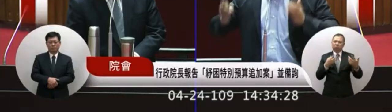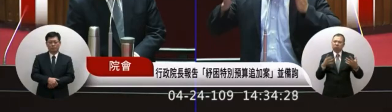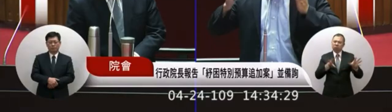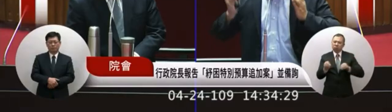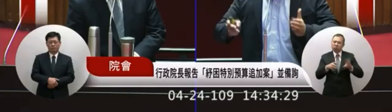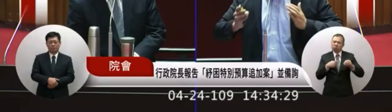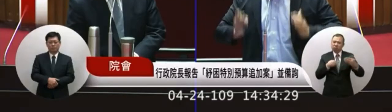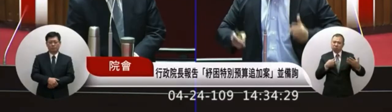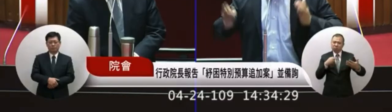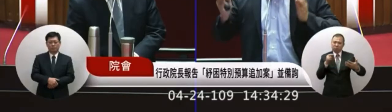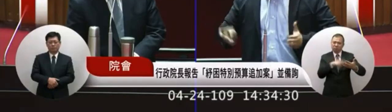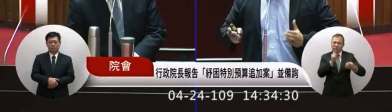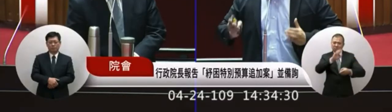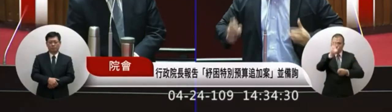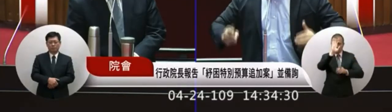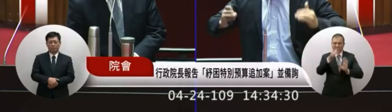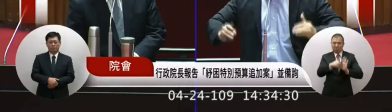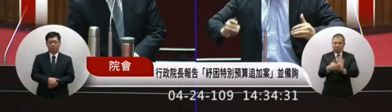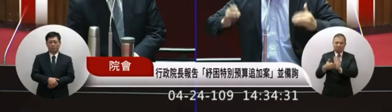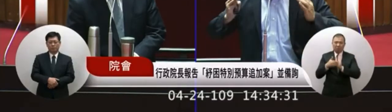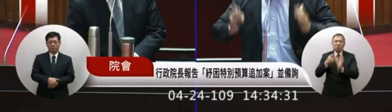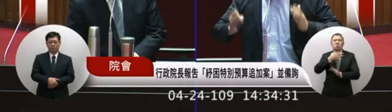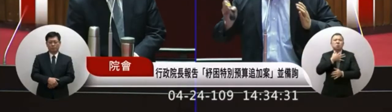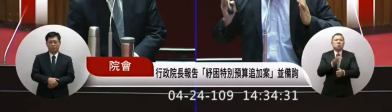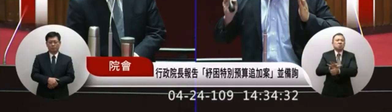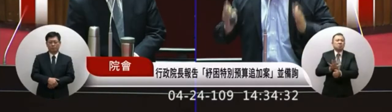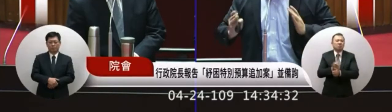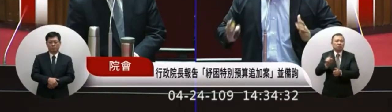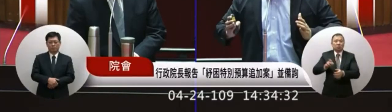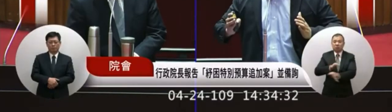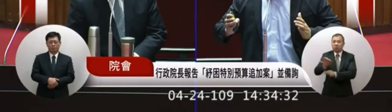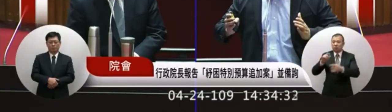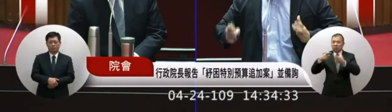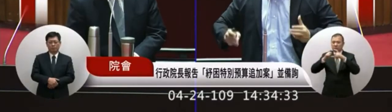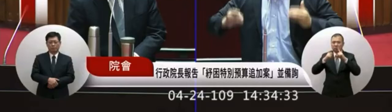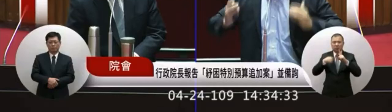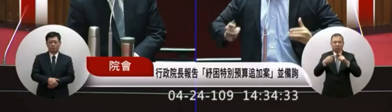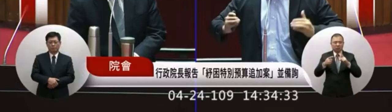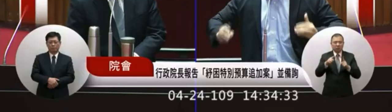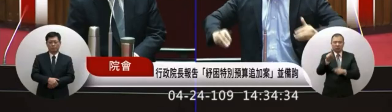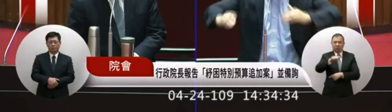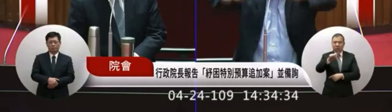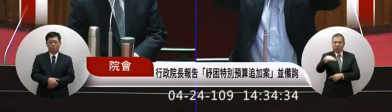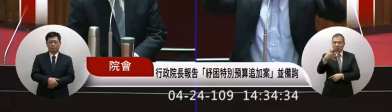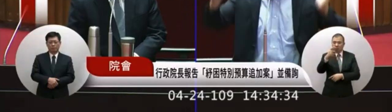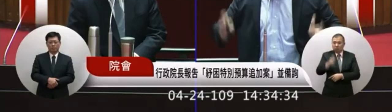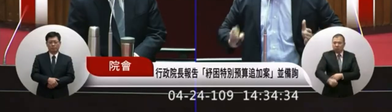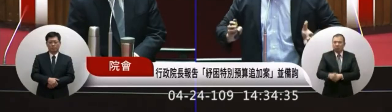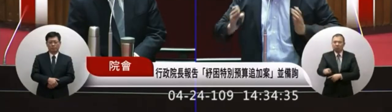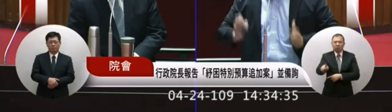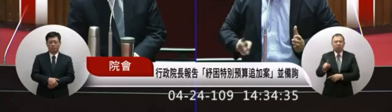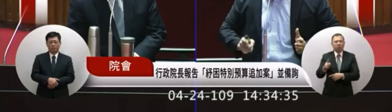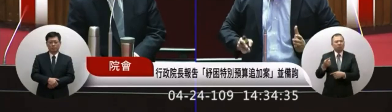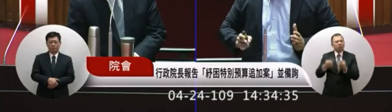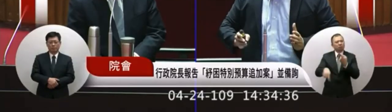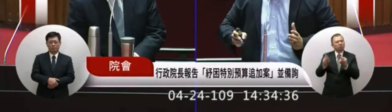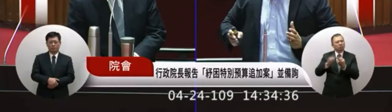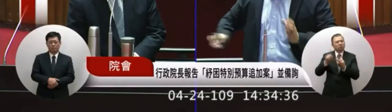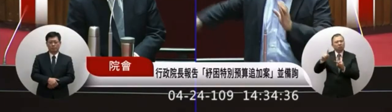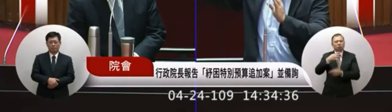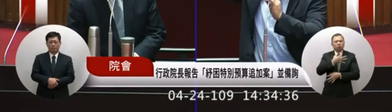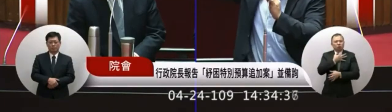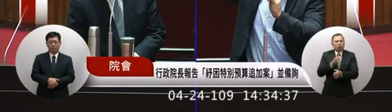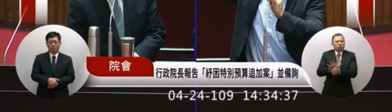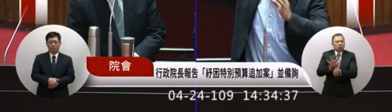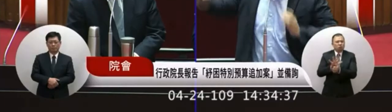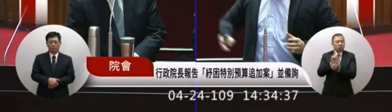干。这个防疫纾困振兴，尤其是咱这个1500亿的部分吼，应该是这个纾困的部分较大头嘛。